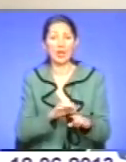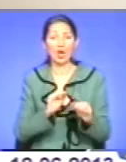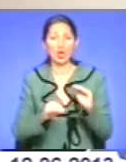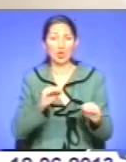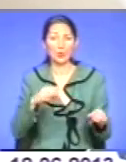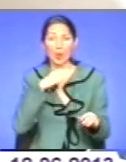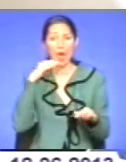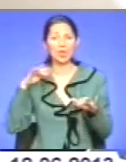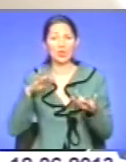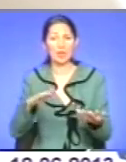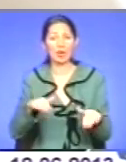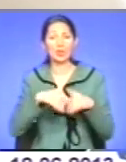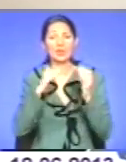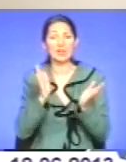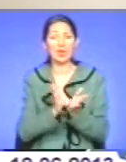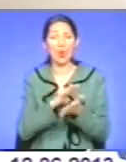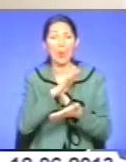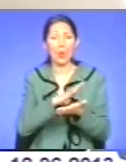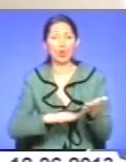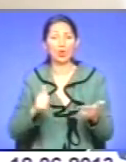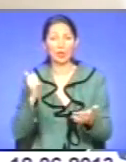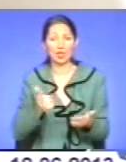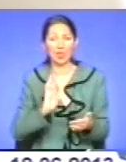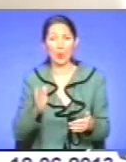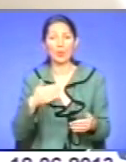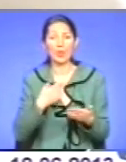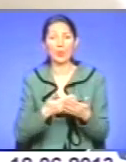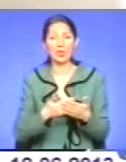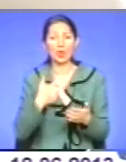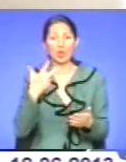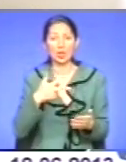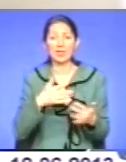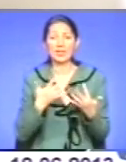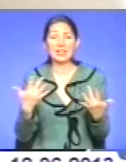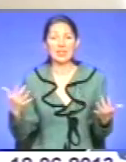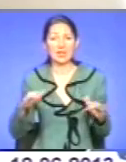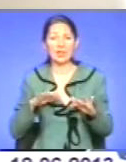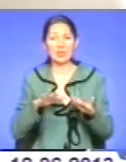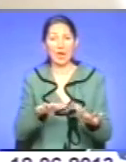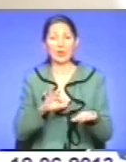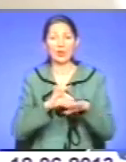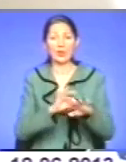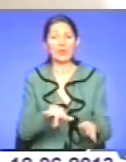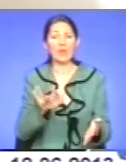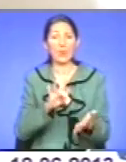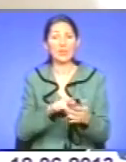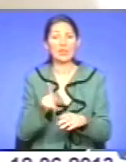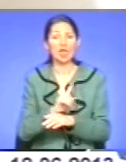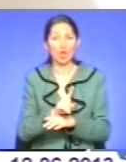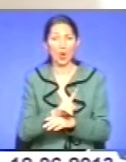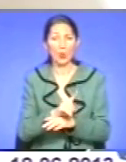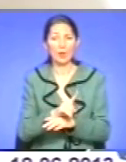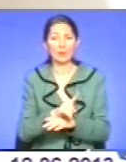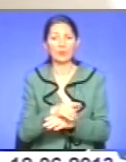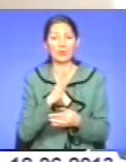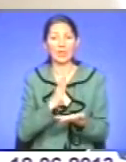заходів. Загалом протягом тижня буде близько 30 різних заходів проведені в місті Тернополі.